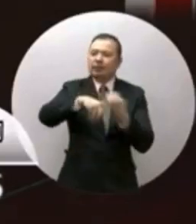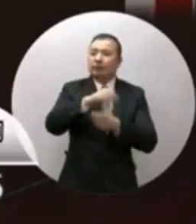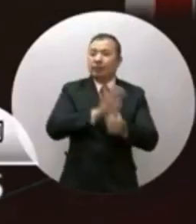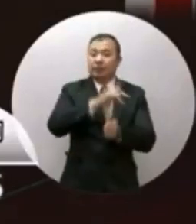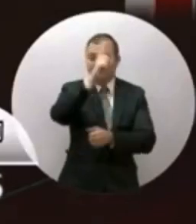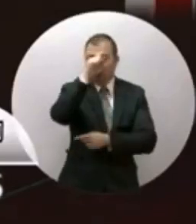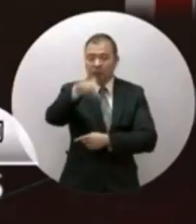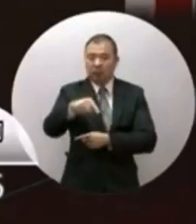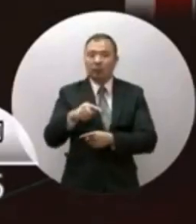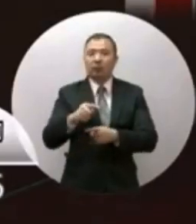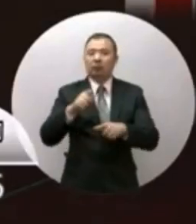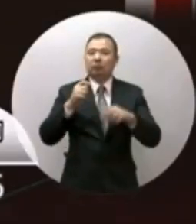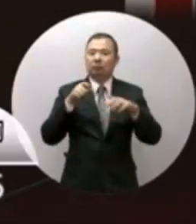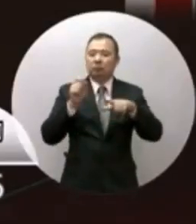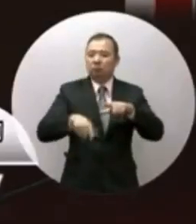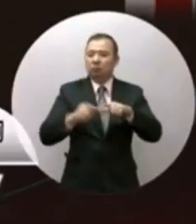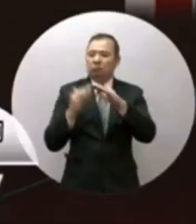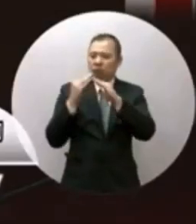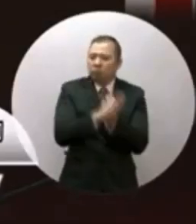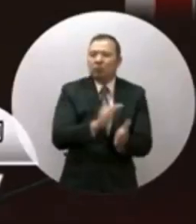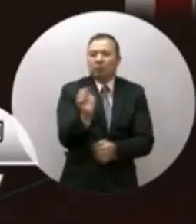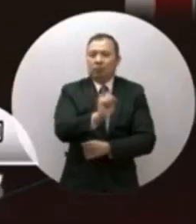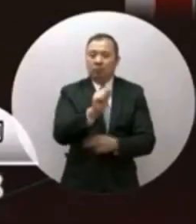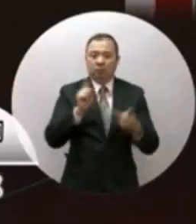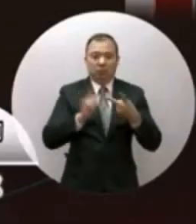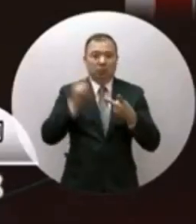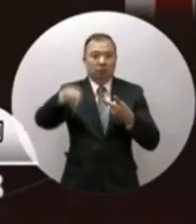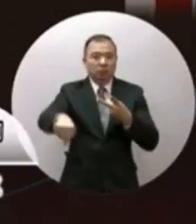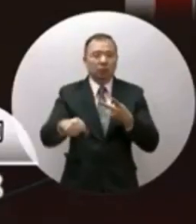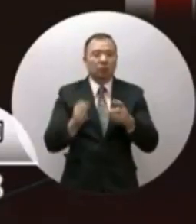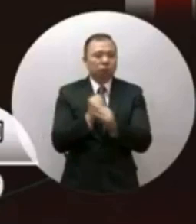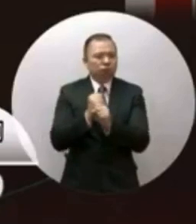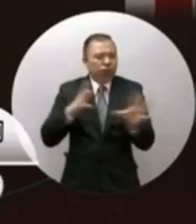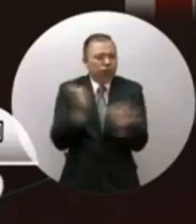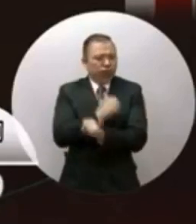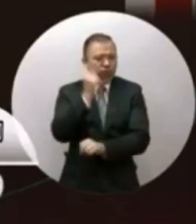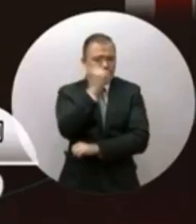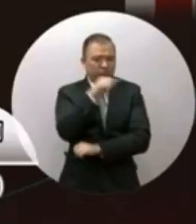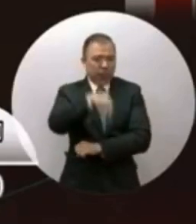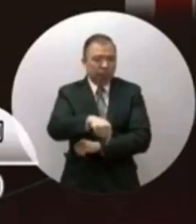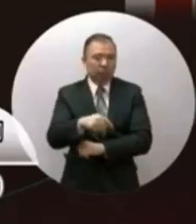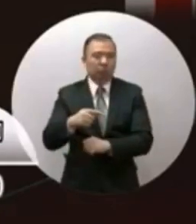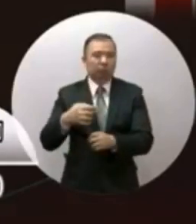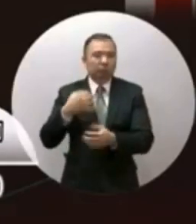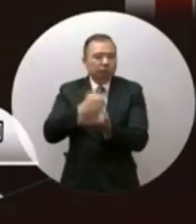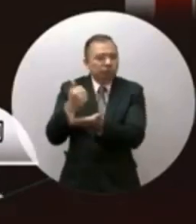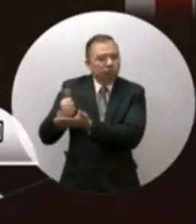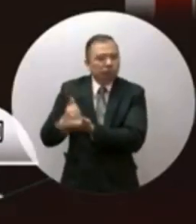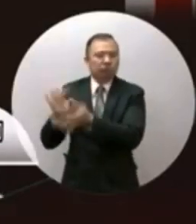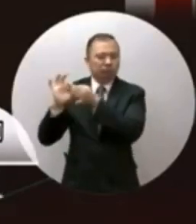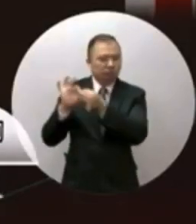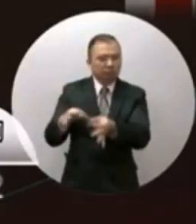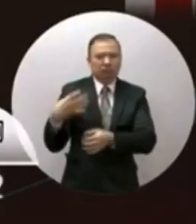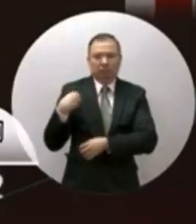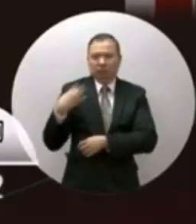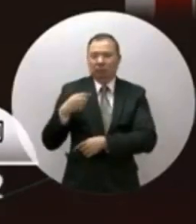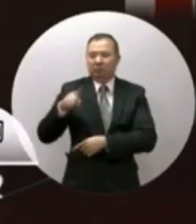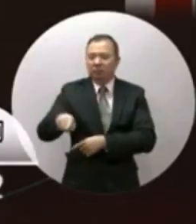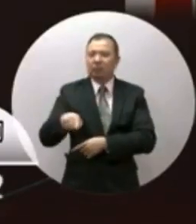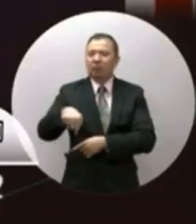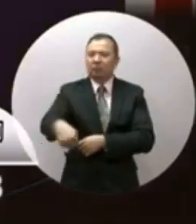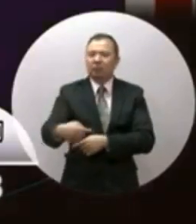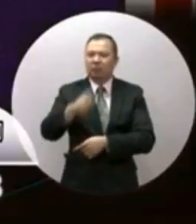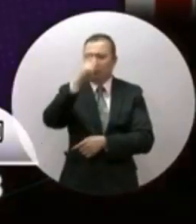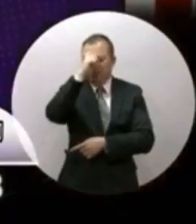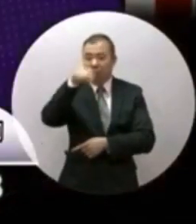倒，就业不能失，物流不能停，金流不能断。我们要帮助国